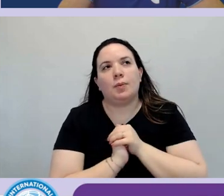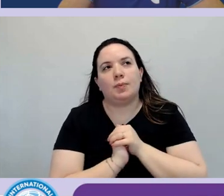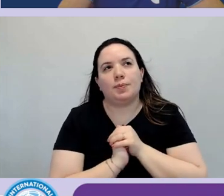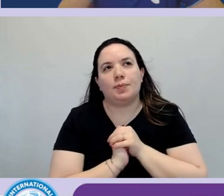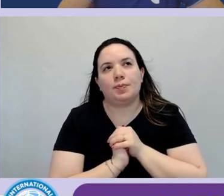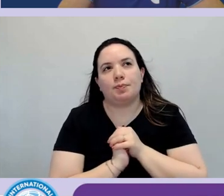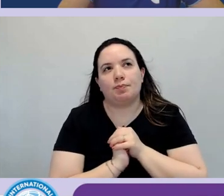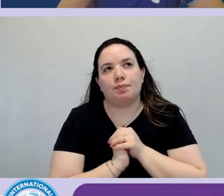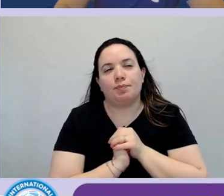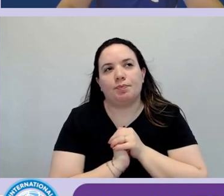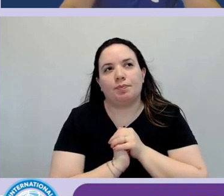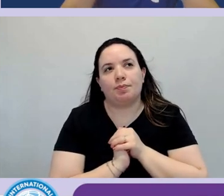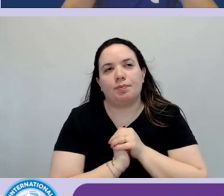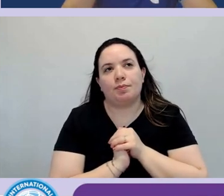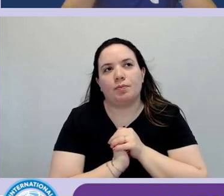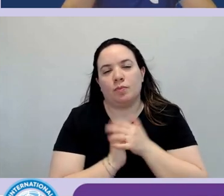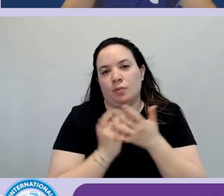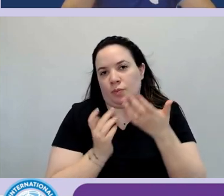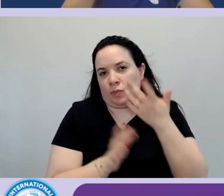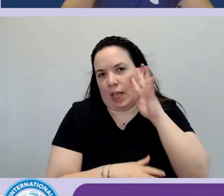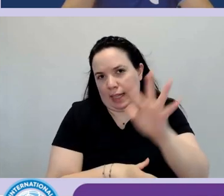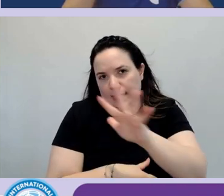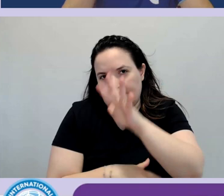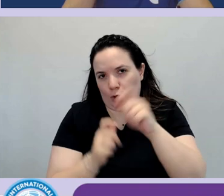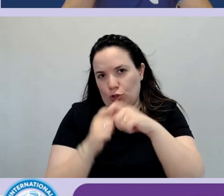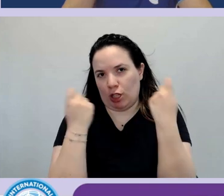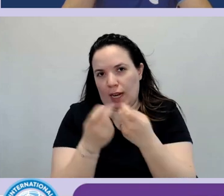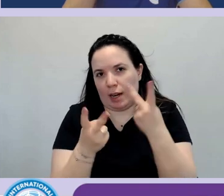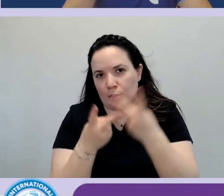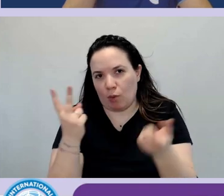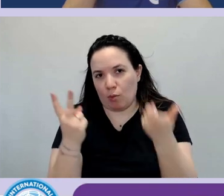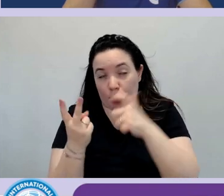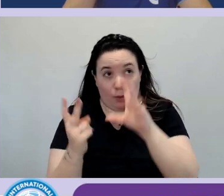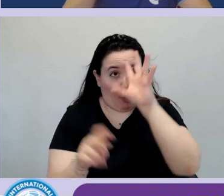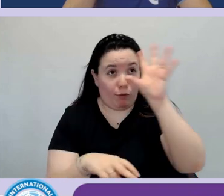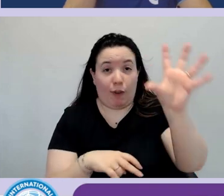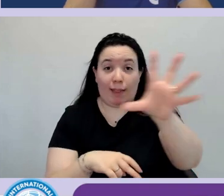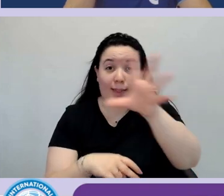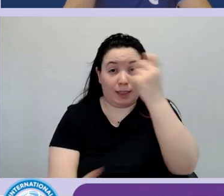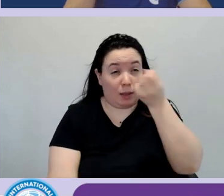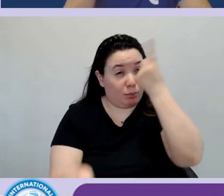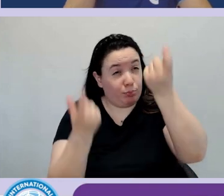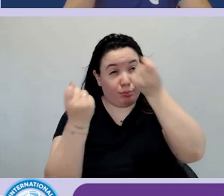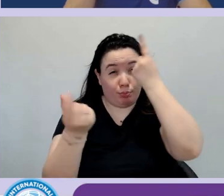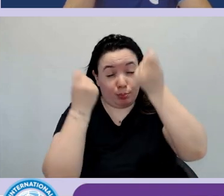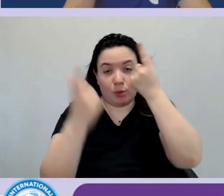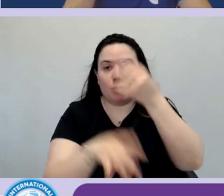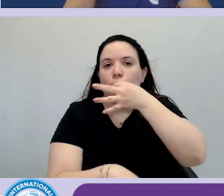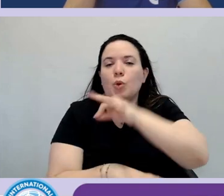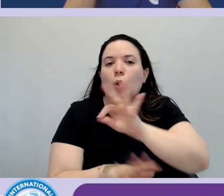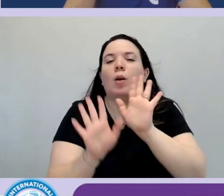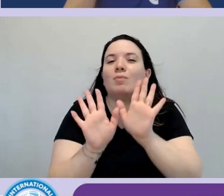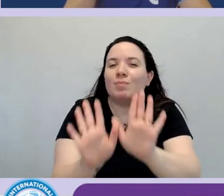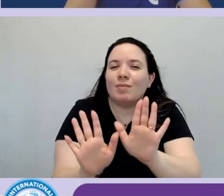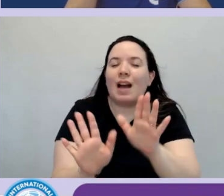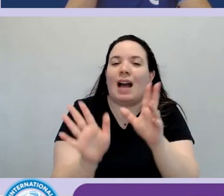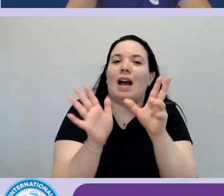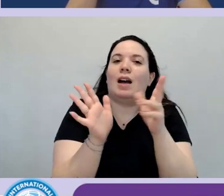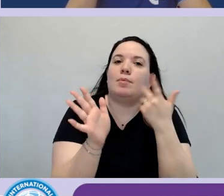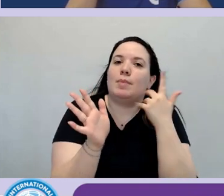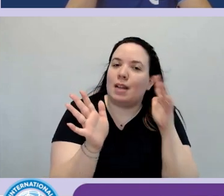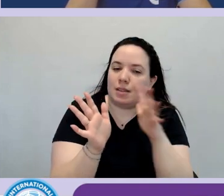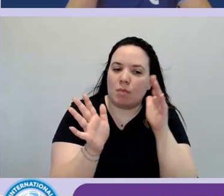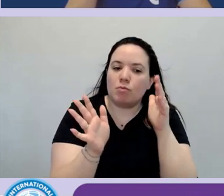questo per fare un esempio perché poi gli ambiti la fantasia si può scatenare in questo senso ma per esempio un'applicazione